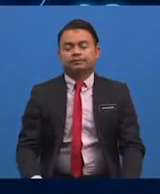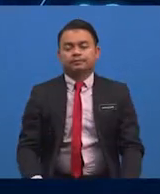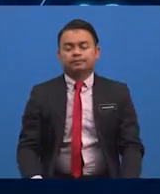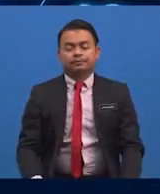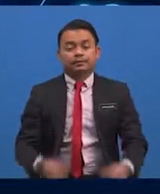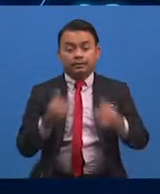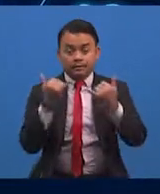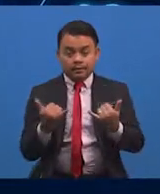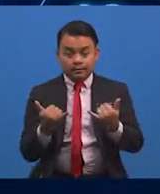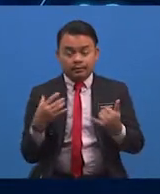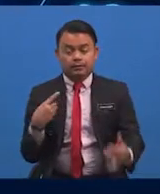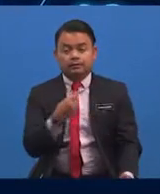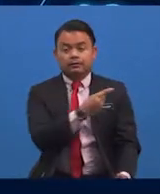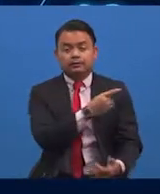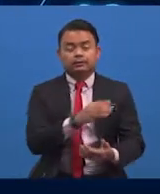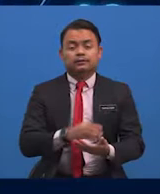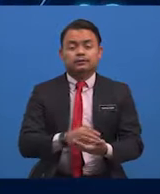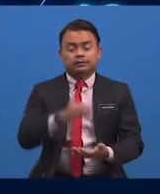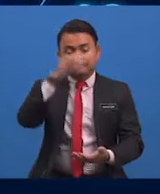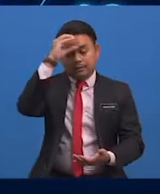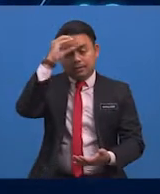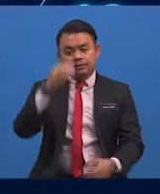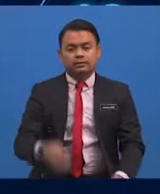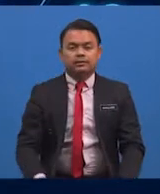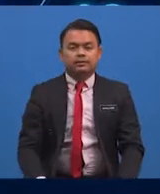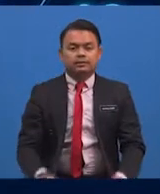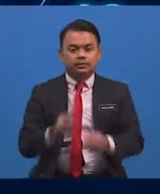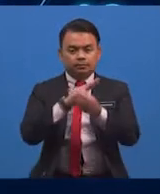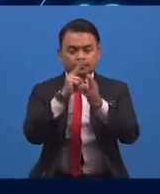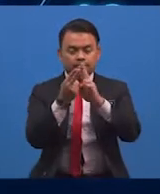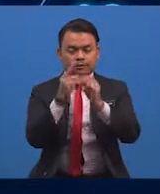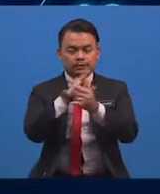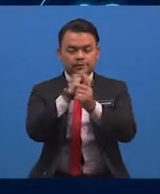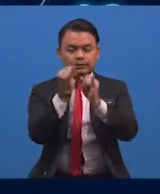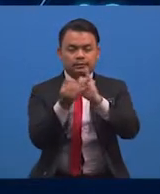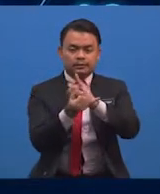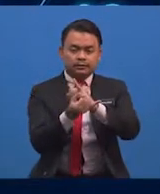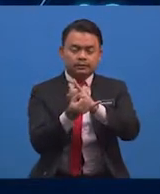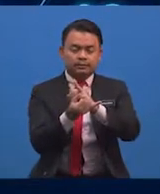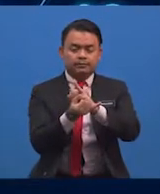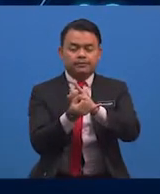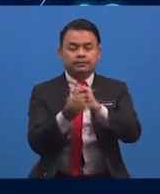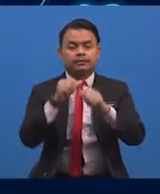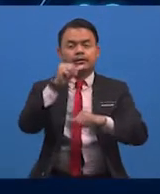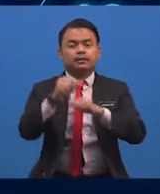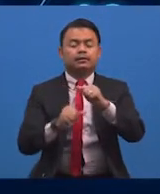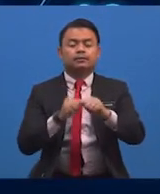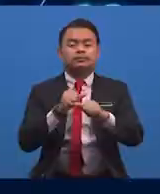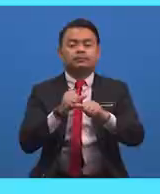Selanjutnya, kita akan pelajari pula kesan perubahan iklim terhadap alam sekitar fizikal dan aktiviti